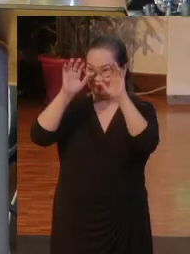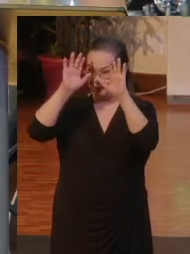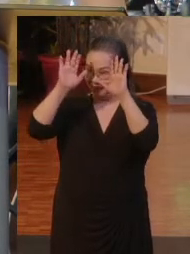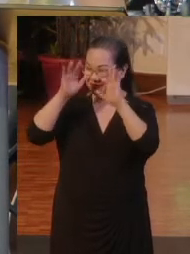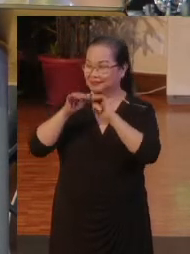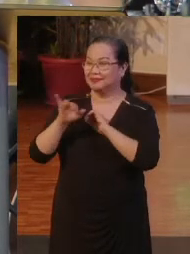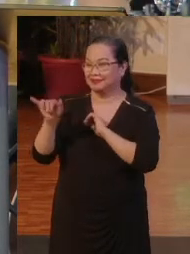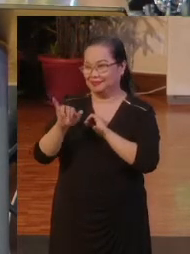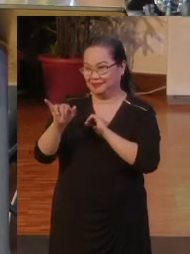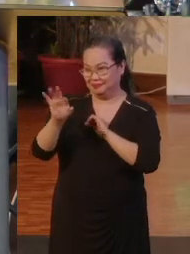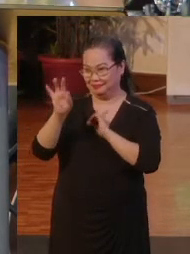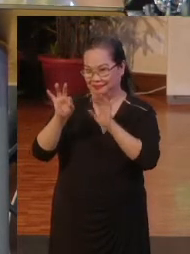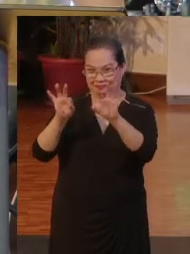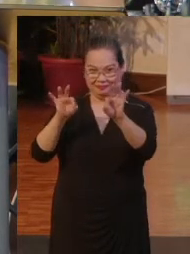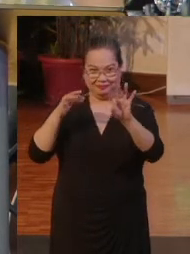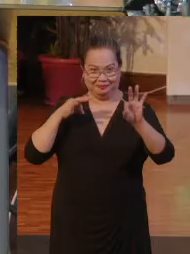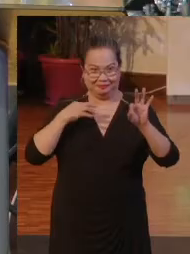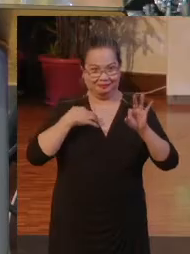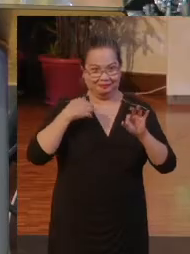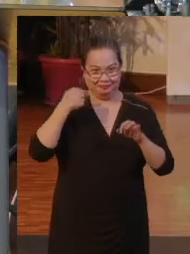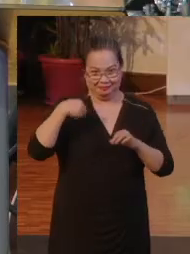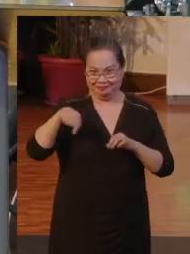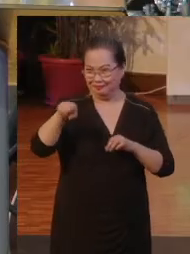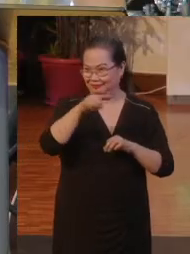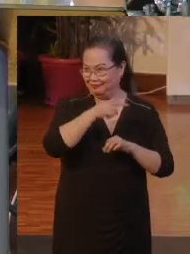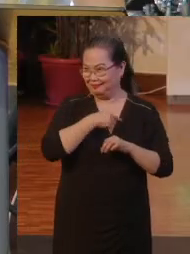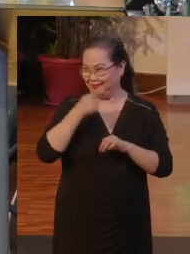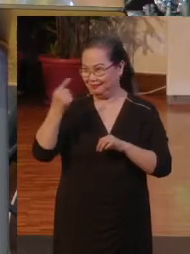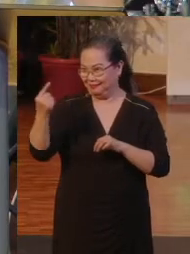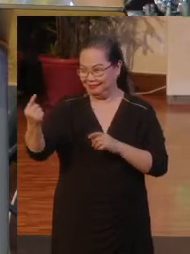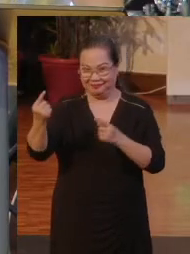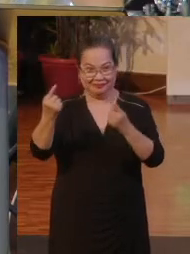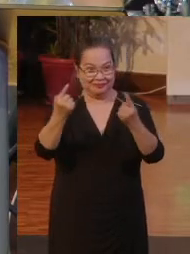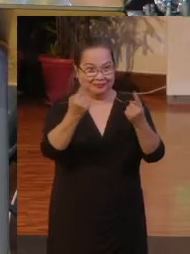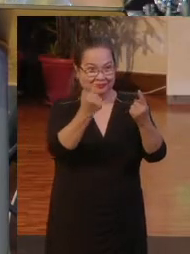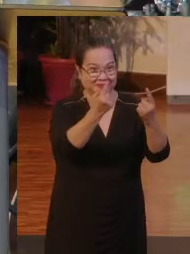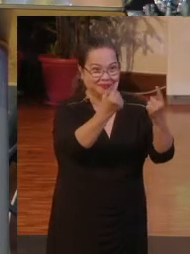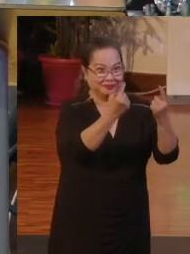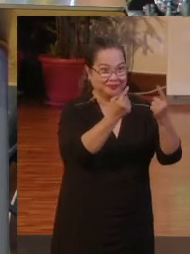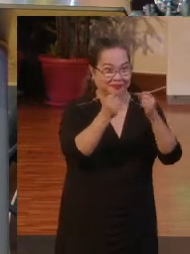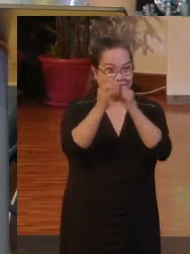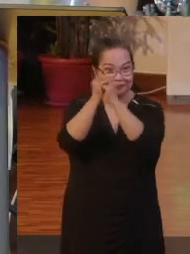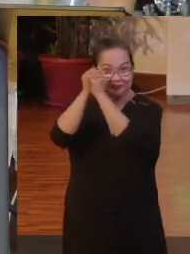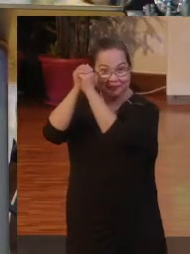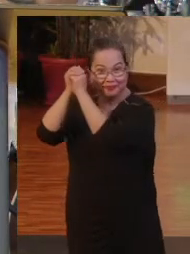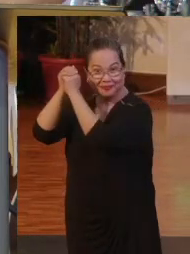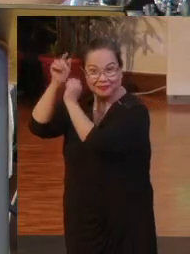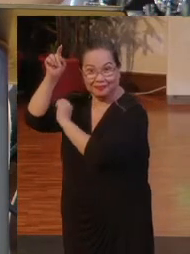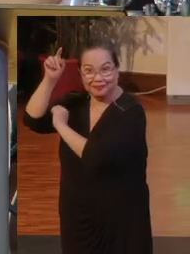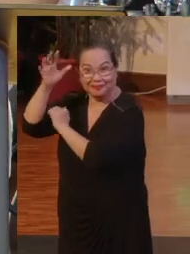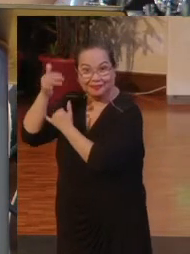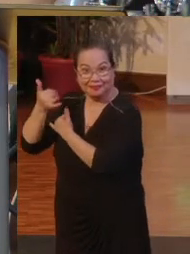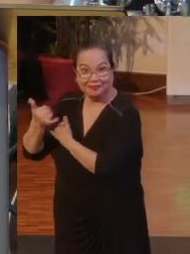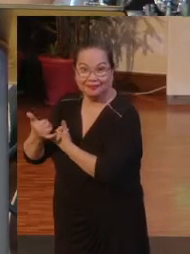din ang kanyang pagpili sa bawat isa na sumasamba sa kanya ngayon.